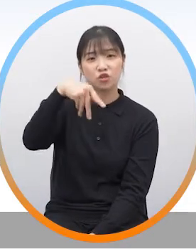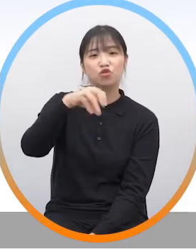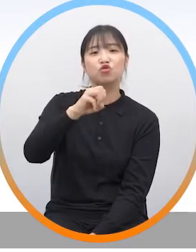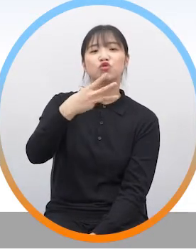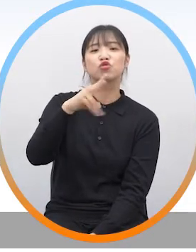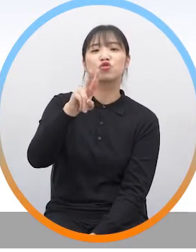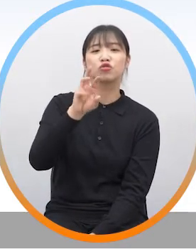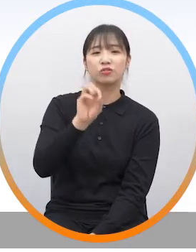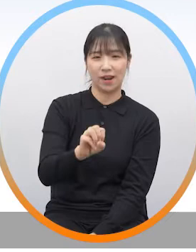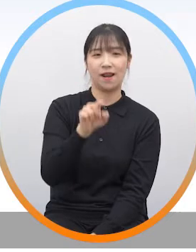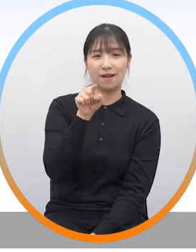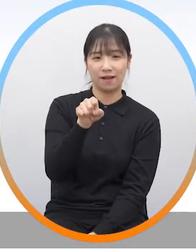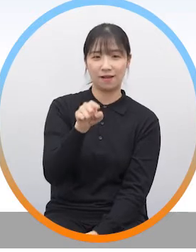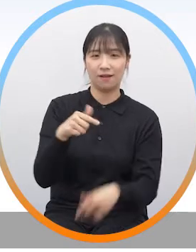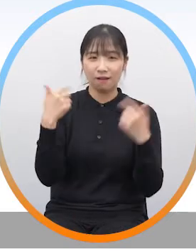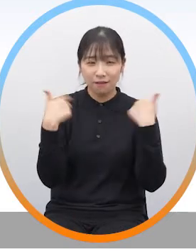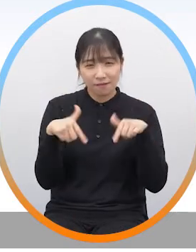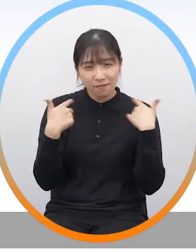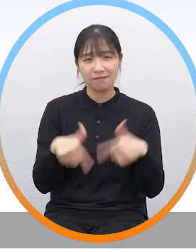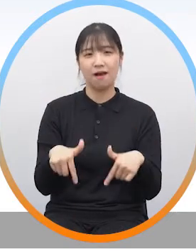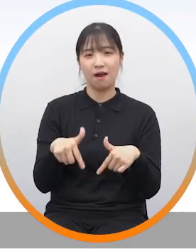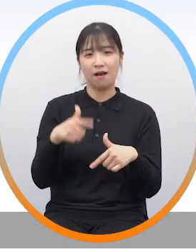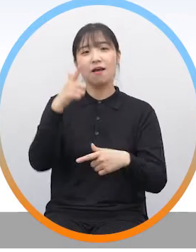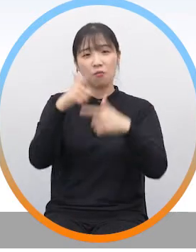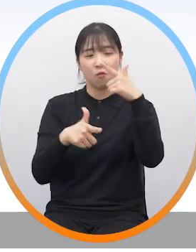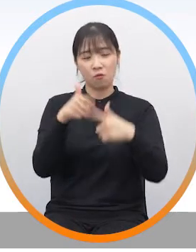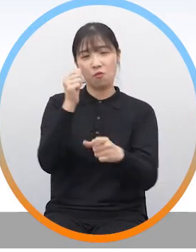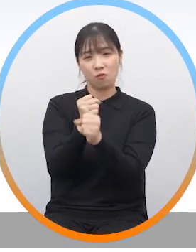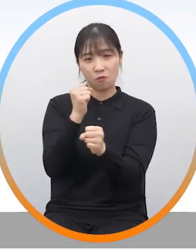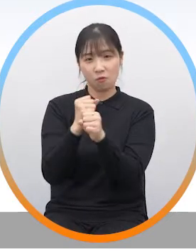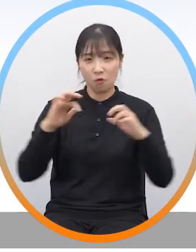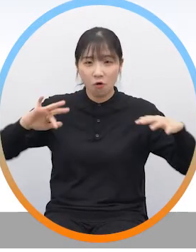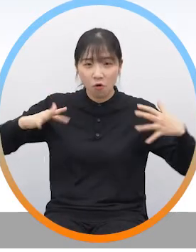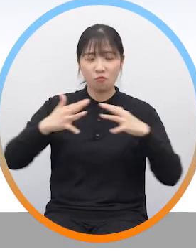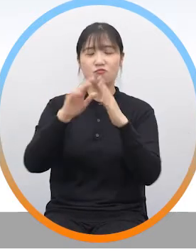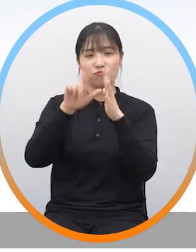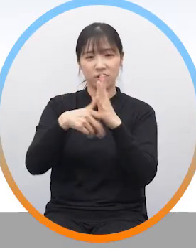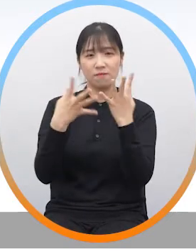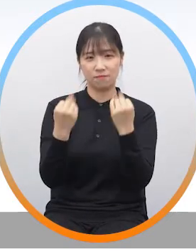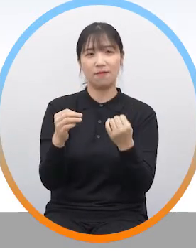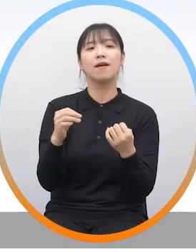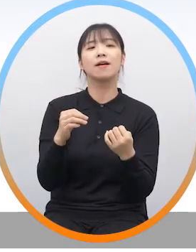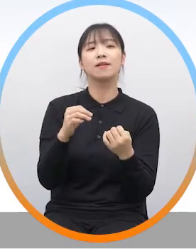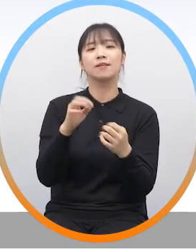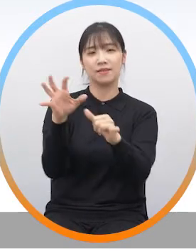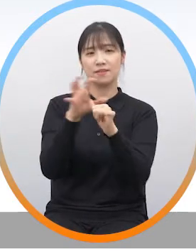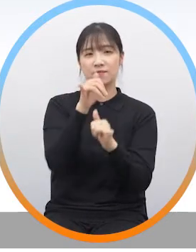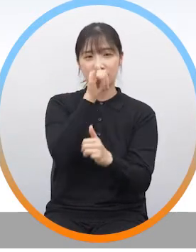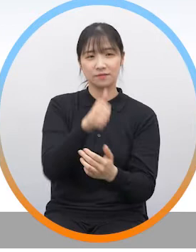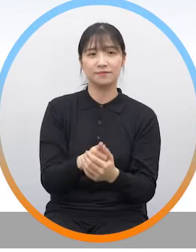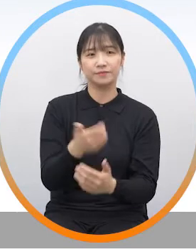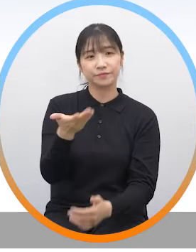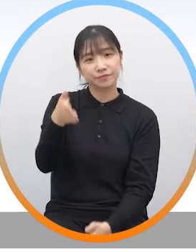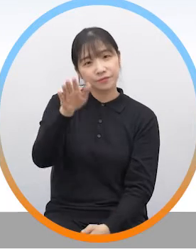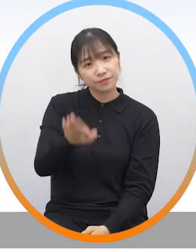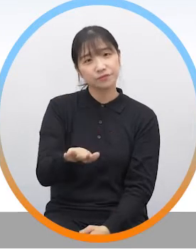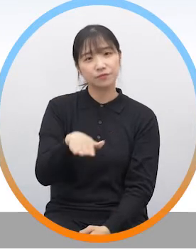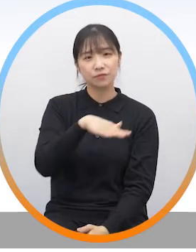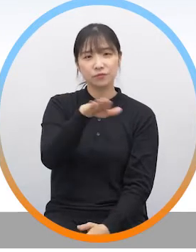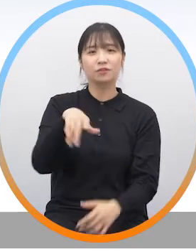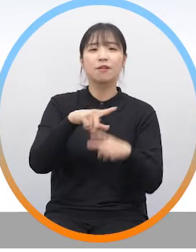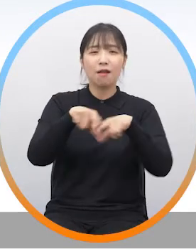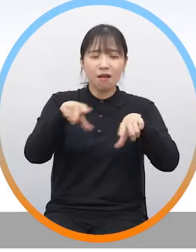부재인데 항상 우리 목조 건축에 많이 씁니다. 그런데 우리가